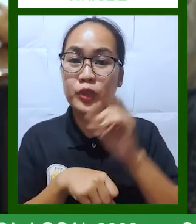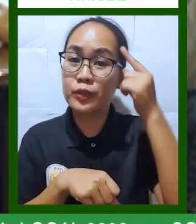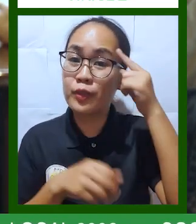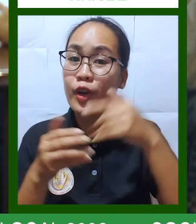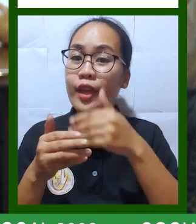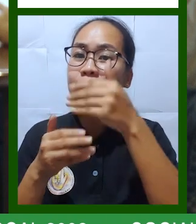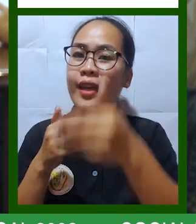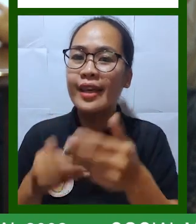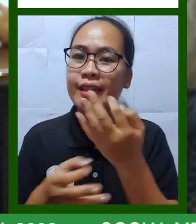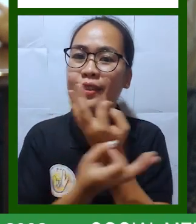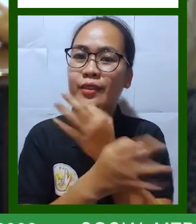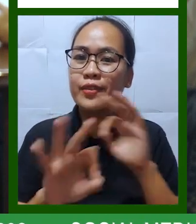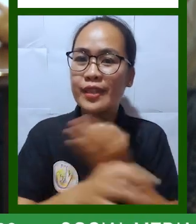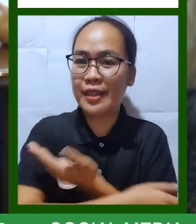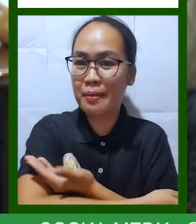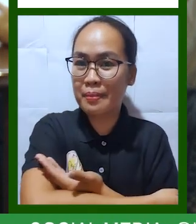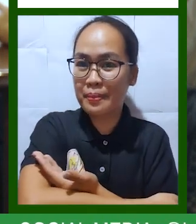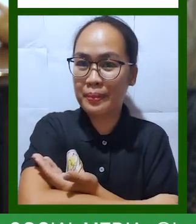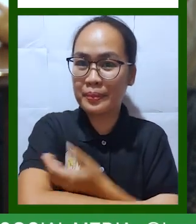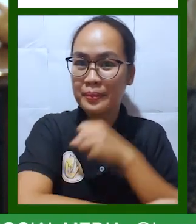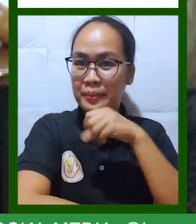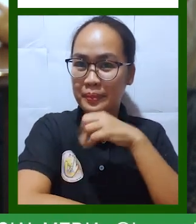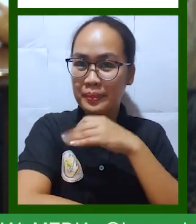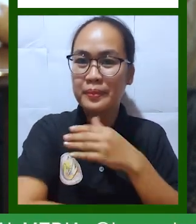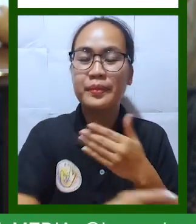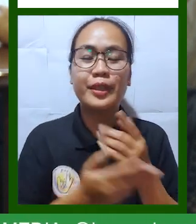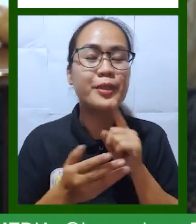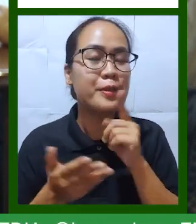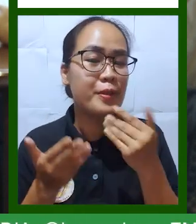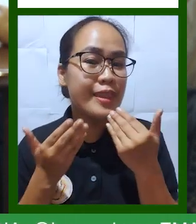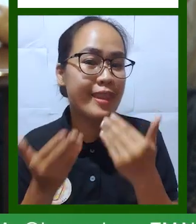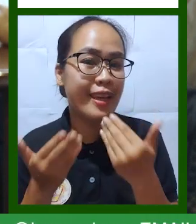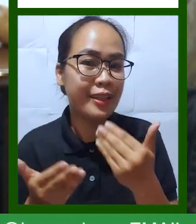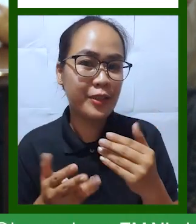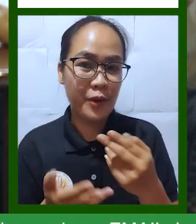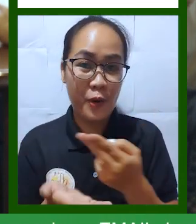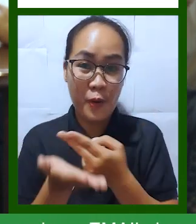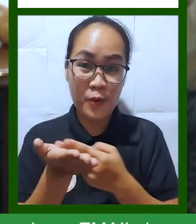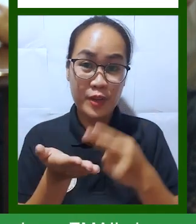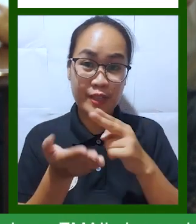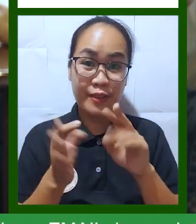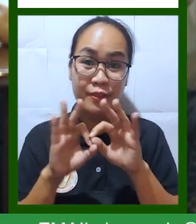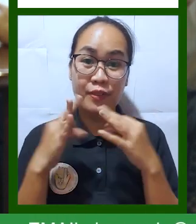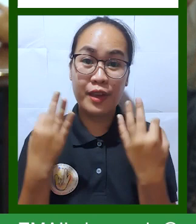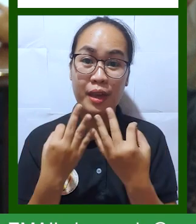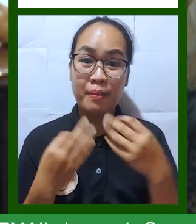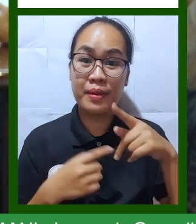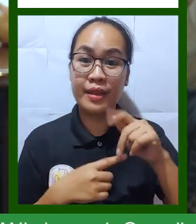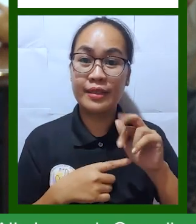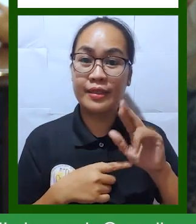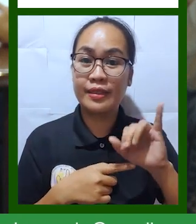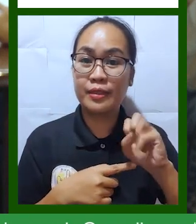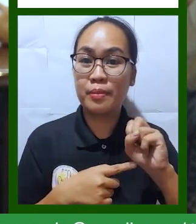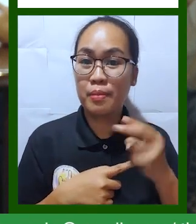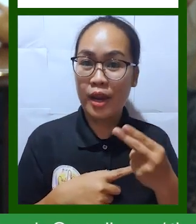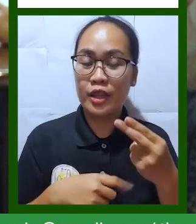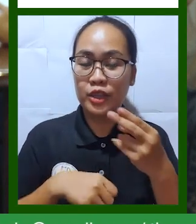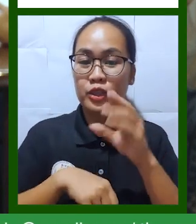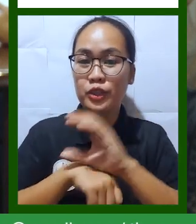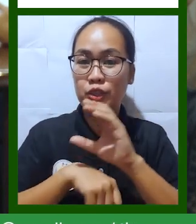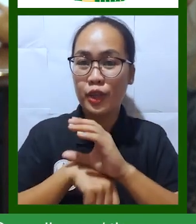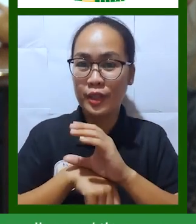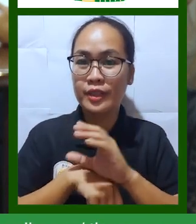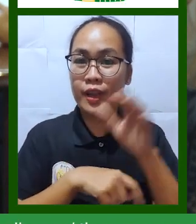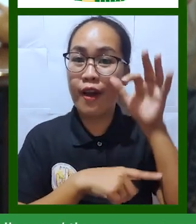schedule ng ating Libreng Binyag Program. Of course, maraming salamat sa ating parish, Holy Family Parish Church, kina Father Vincent, kina